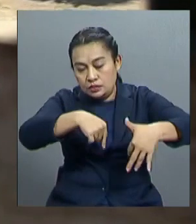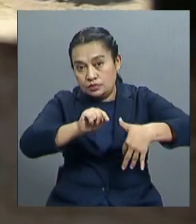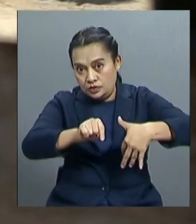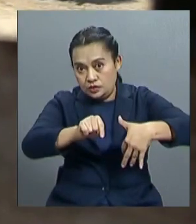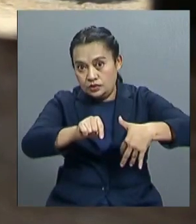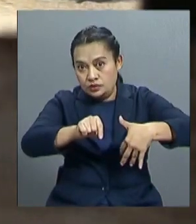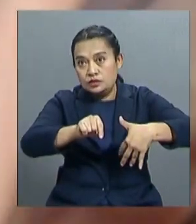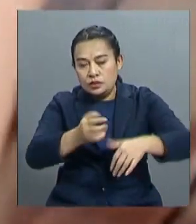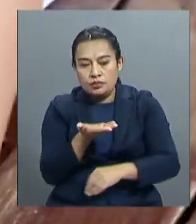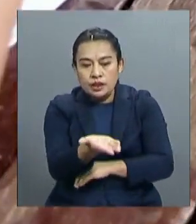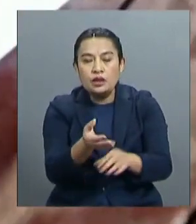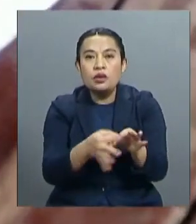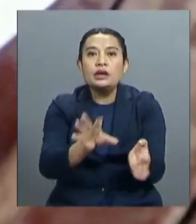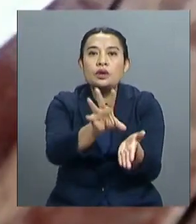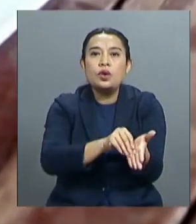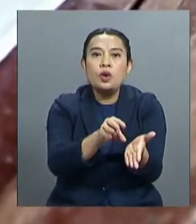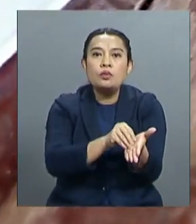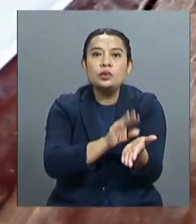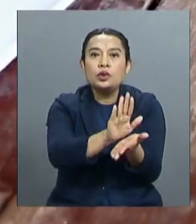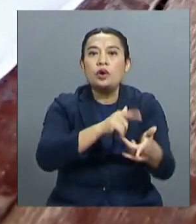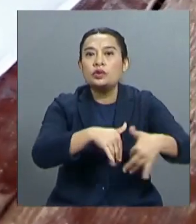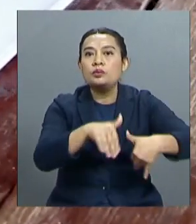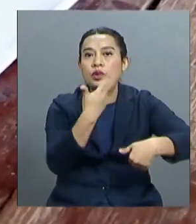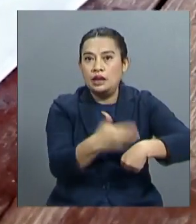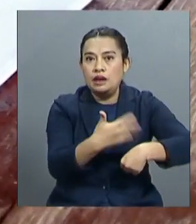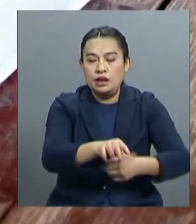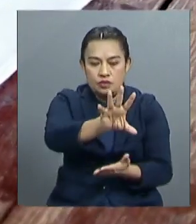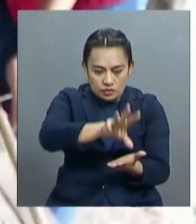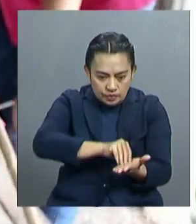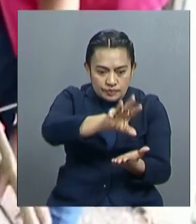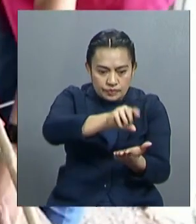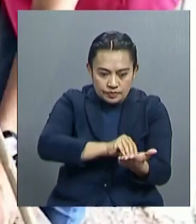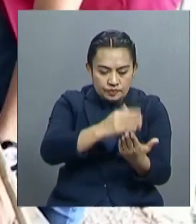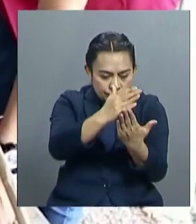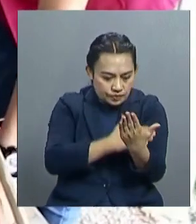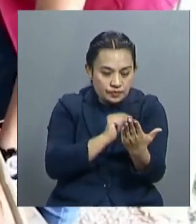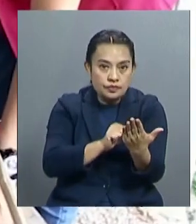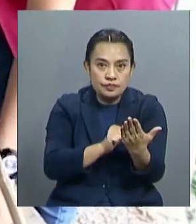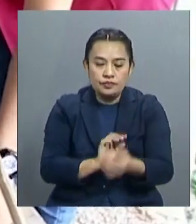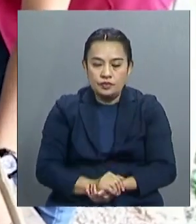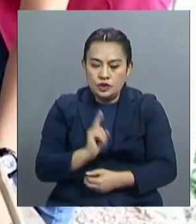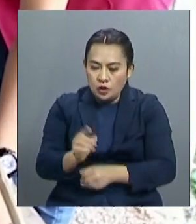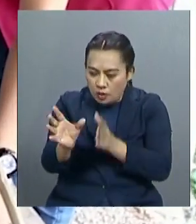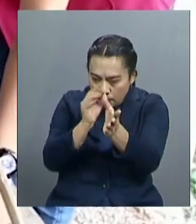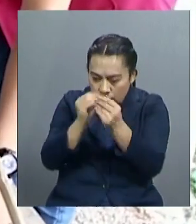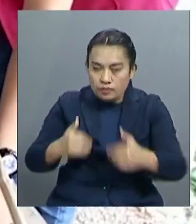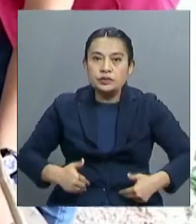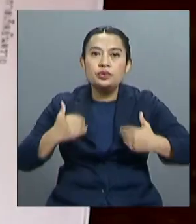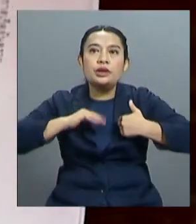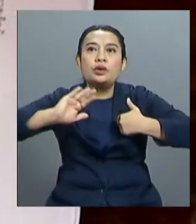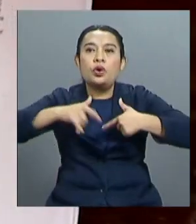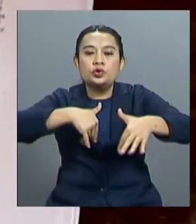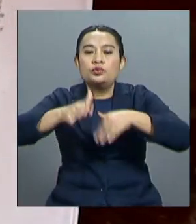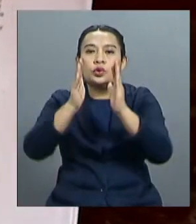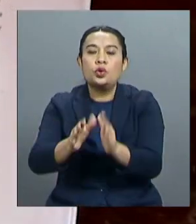แต่ไปขอข้อมูลของชาวบ้านแต่ยังเป็นการเรียนรู้การดำเนินชีวิตของคนในชุมชนเ